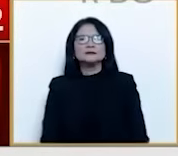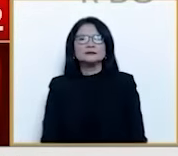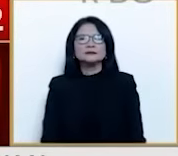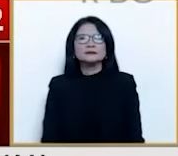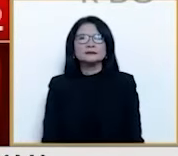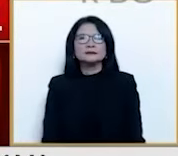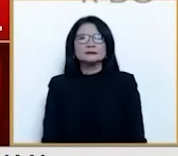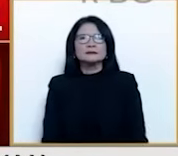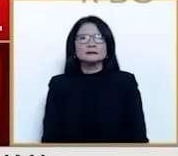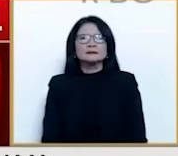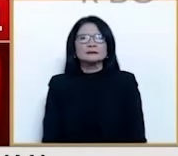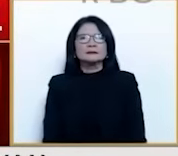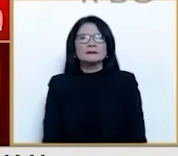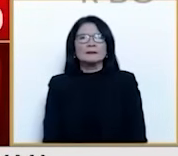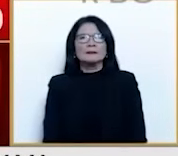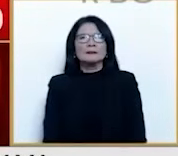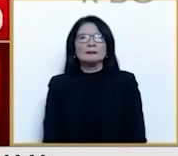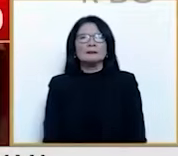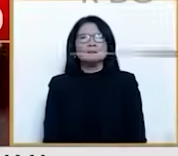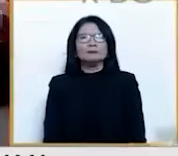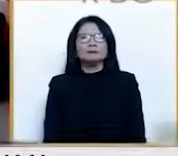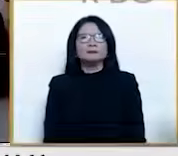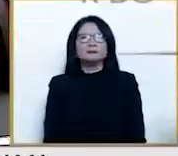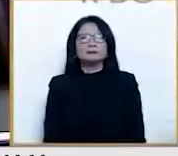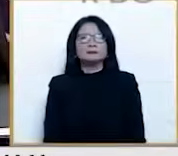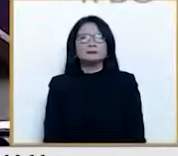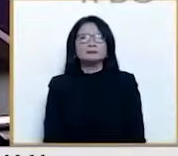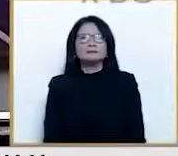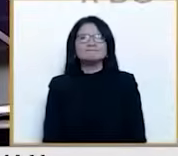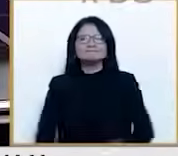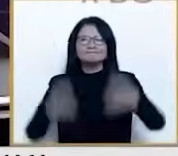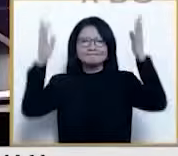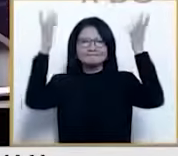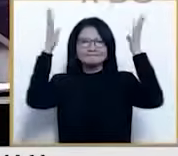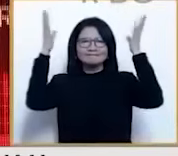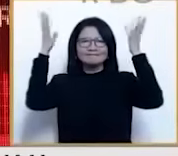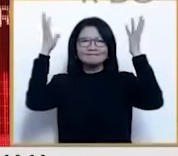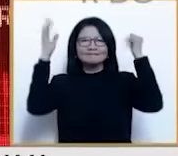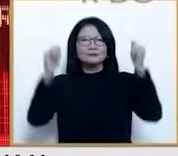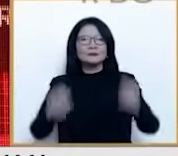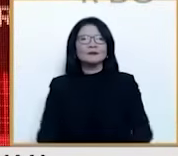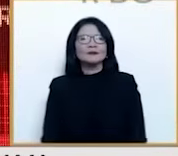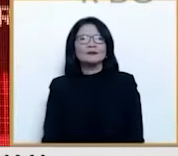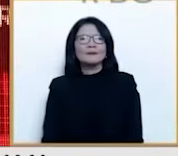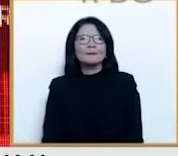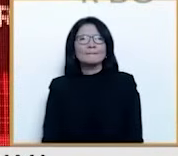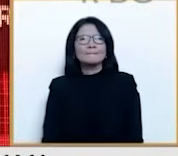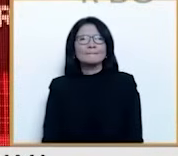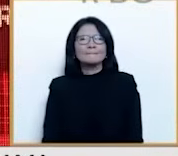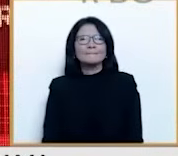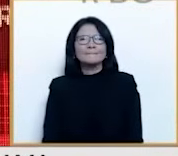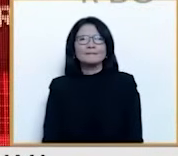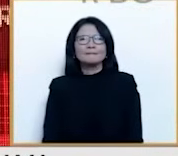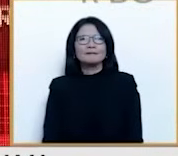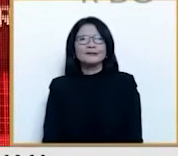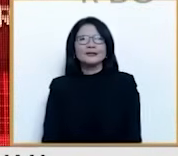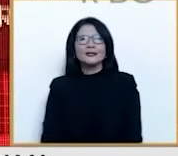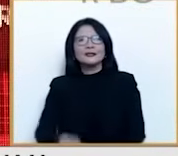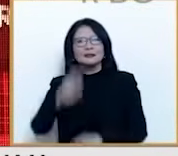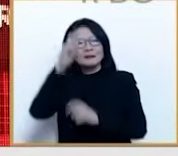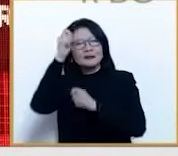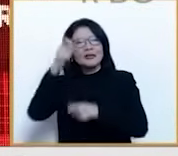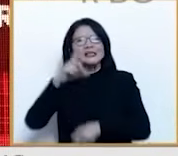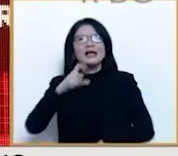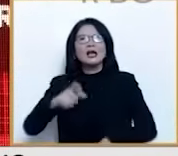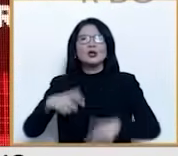Terima kasih. Baik, terima kasih, waktunya sudah habis. Baik, boleh kita berikan apresiasi untuk calon